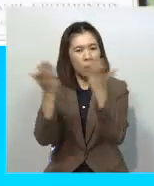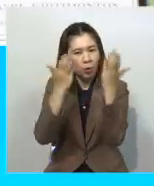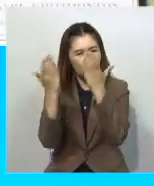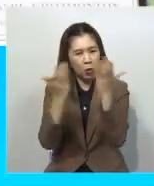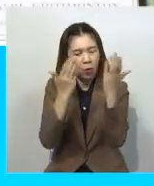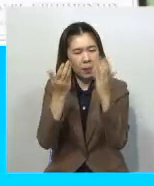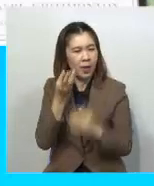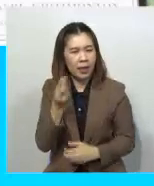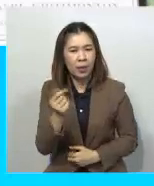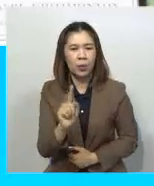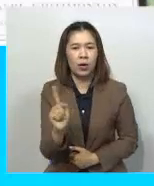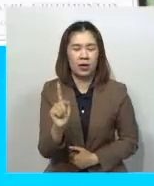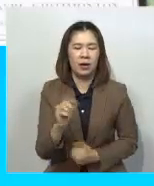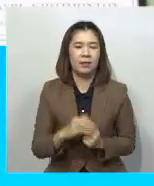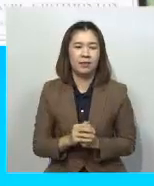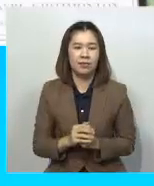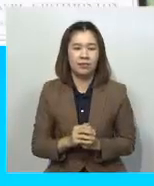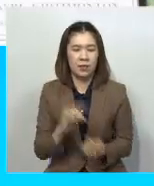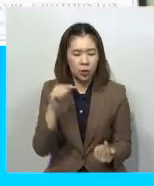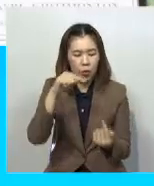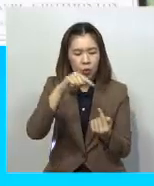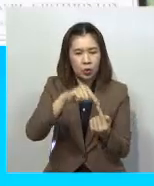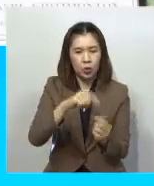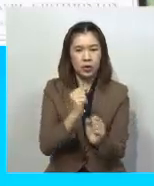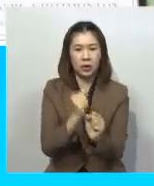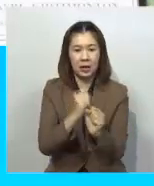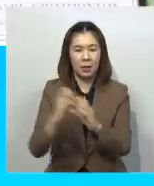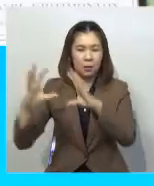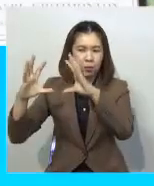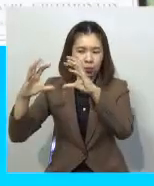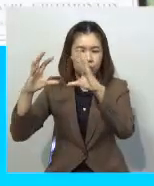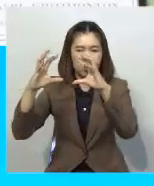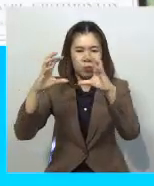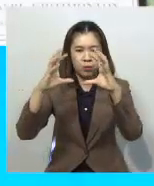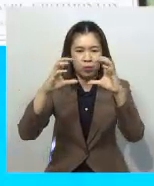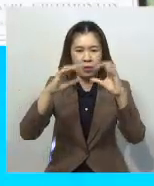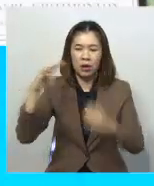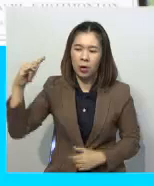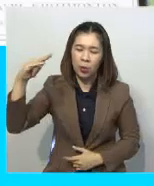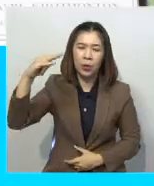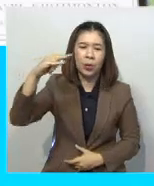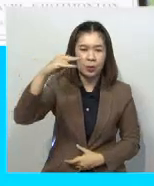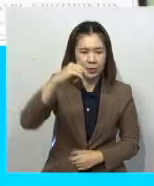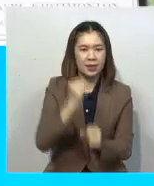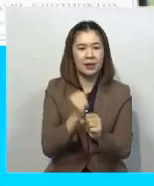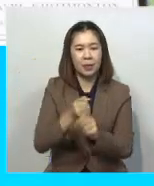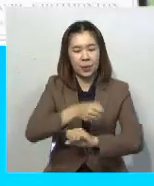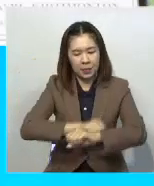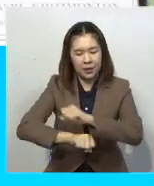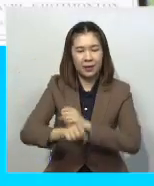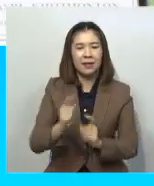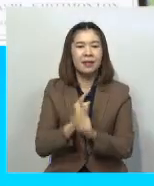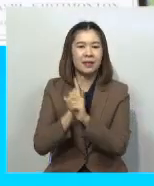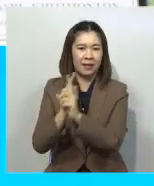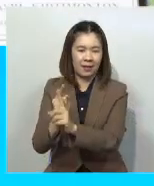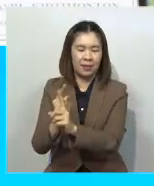ล้วจุดที่เราควรที่จะไปวางแนวในเรื่องของการก่อเมฆตรงนี้เนี่ยก็บินปฏิบัติการตามแนวที่เมื่อสักครู่ที่ผมนำเ